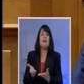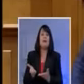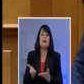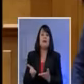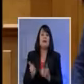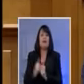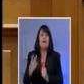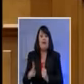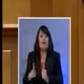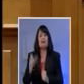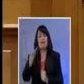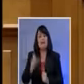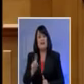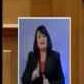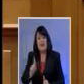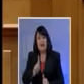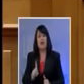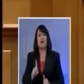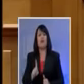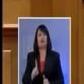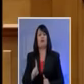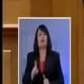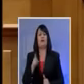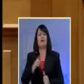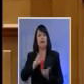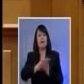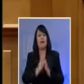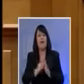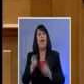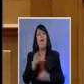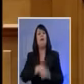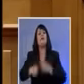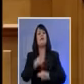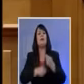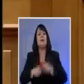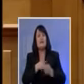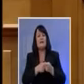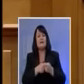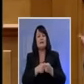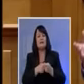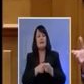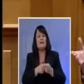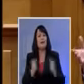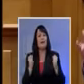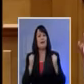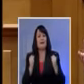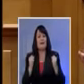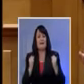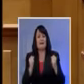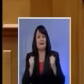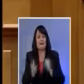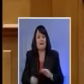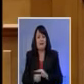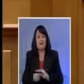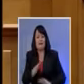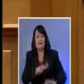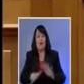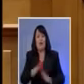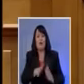και οι φίλοι σας, οι κρατικοδίαιτοι και διαπλεκόμενοι επιχειρηματίες, δεν αντέχετε άλλο να είστε